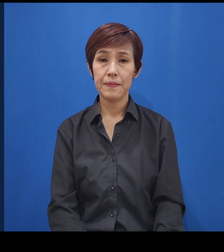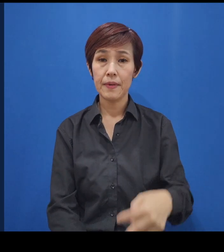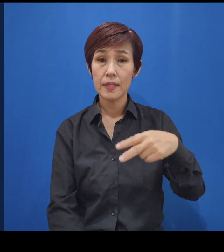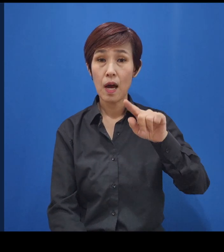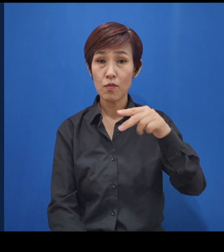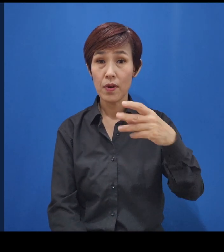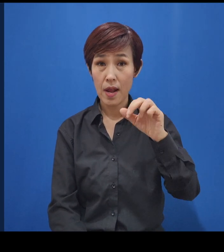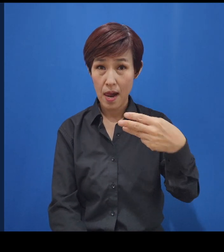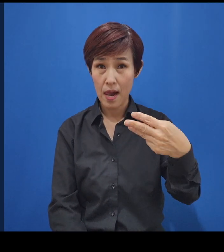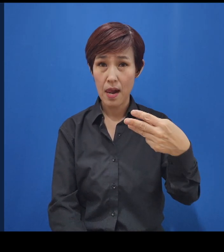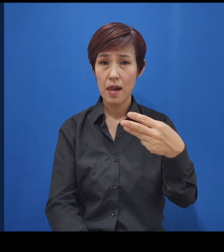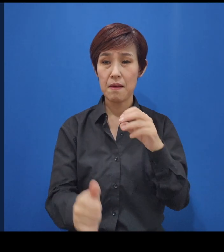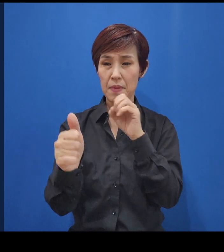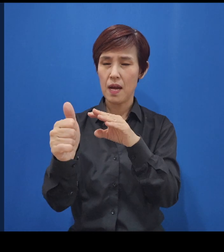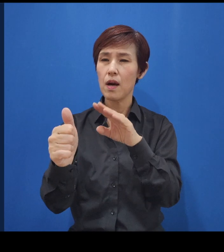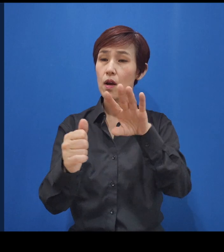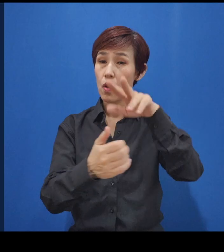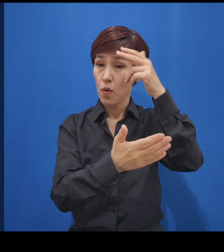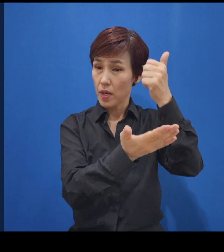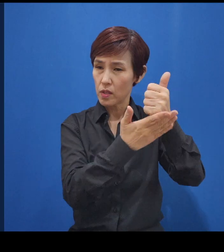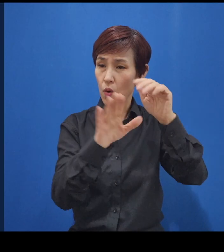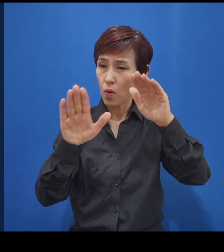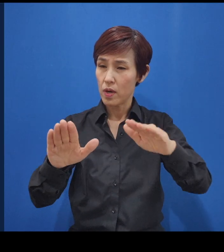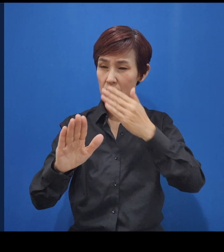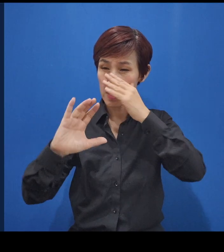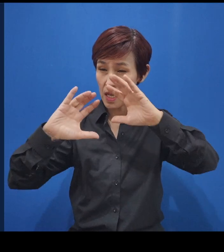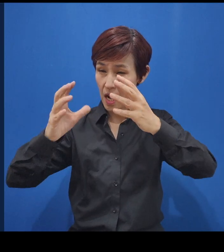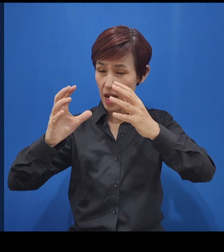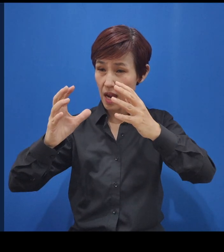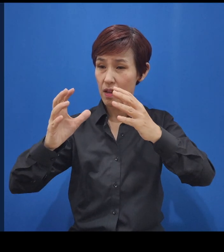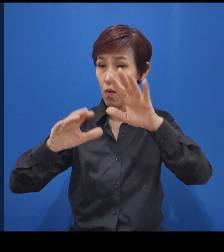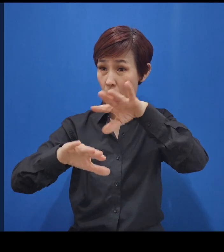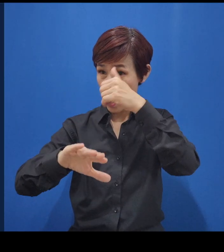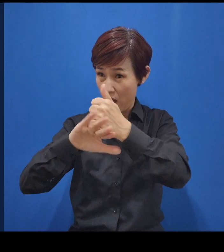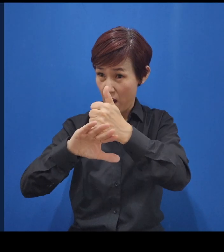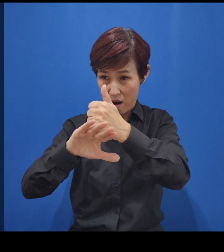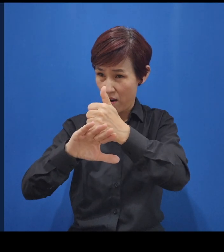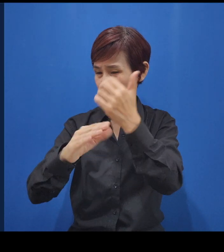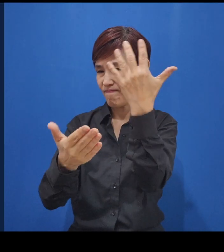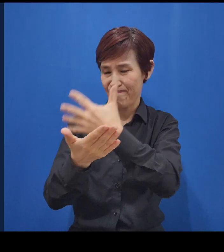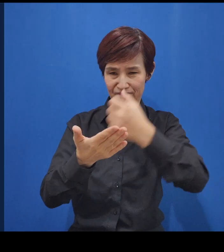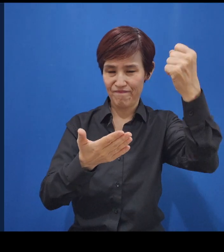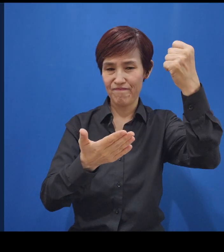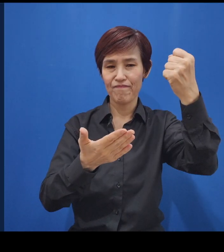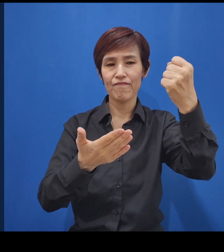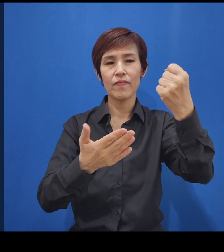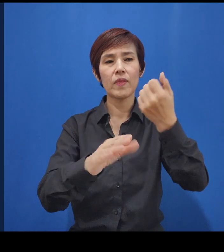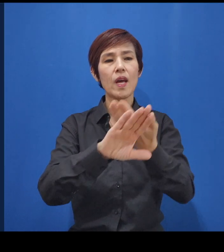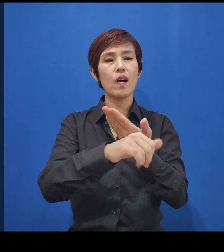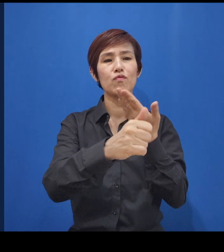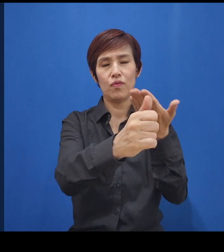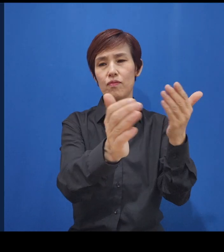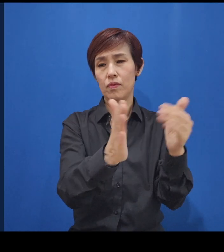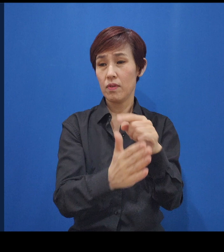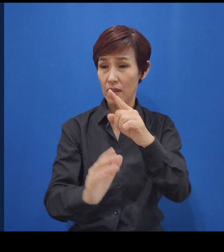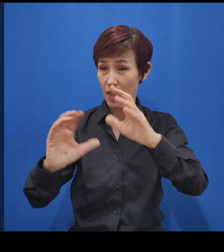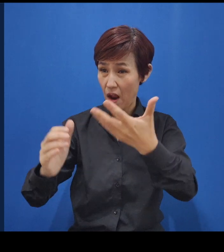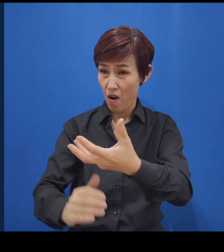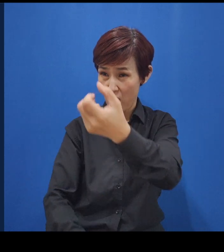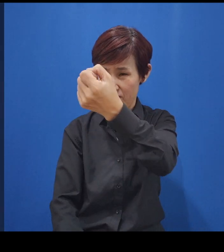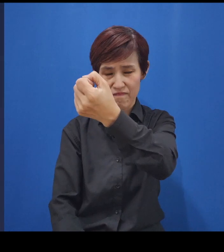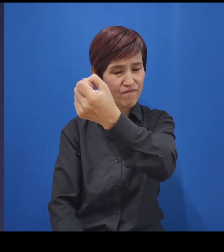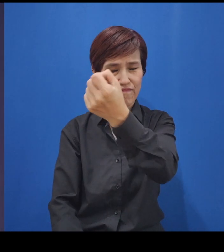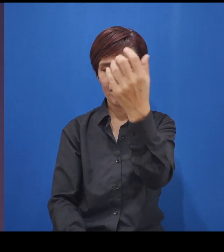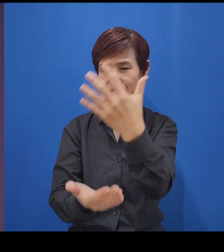사무엘이 그에게 이르되 여호와께서 오늘 이스라엘 나라를 왕에게서 떼어 이웃에게 주셨습니다. 당신의 나라지만